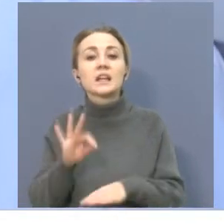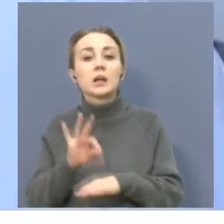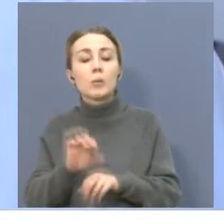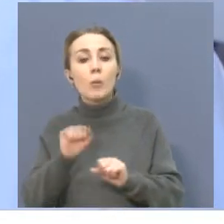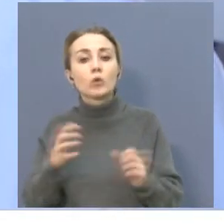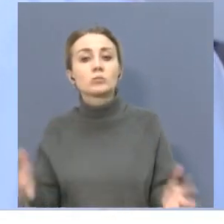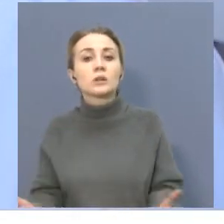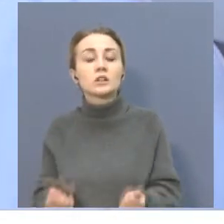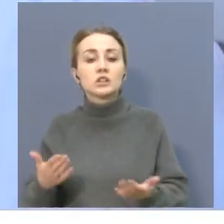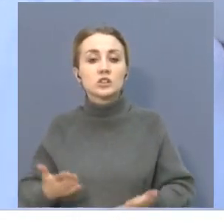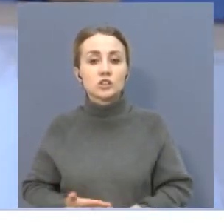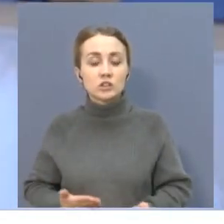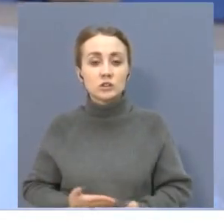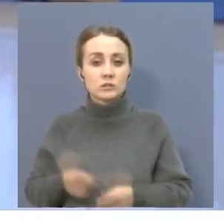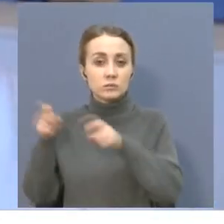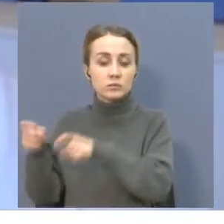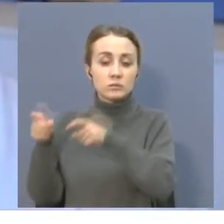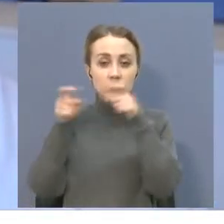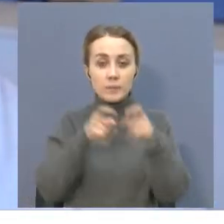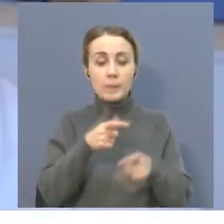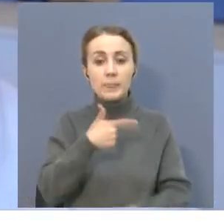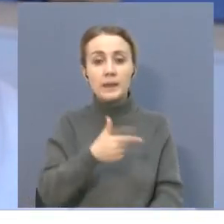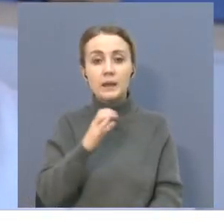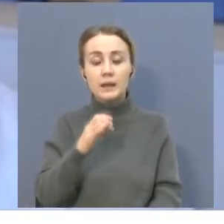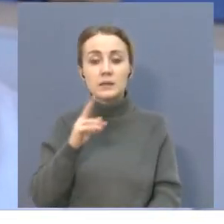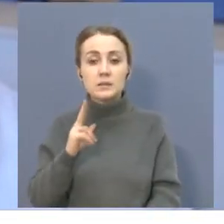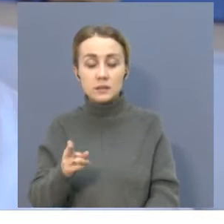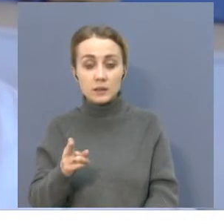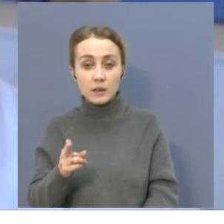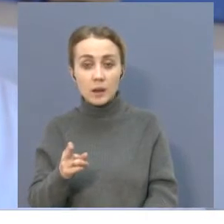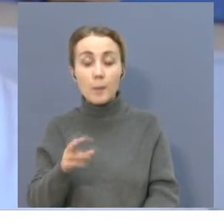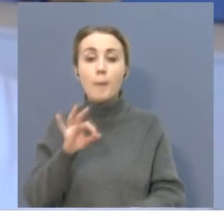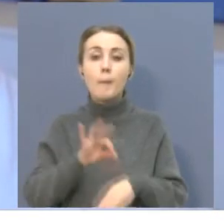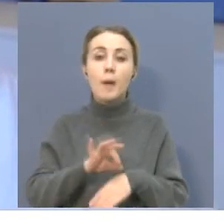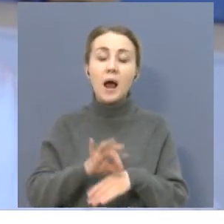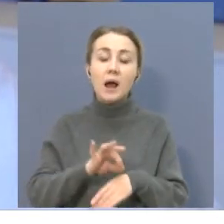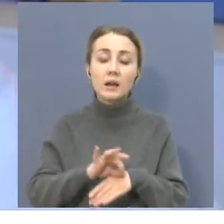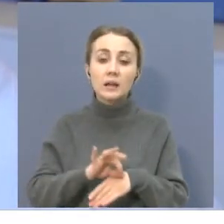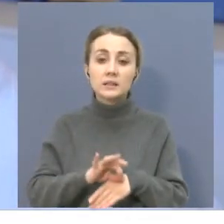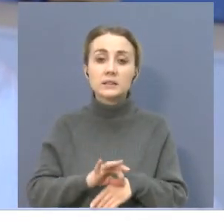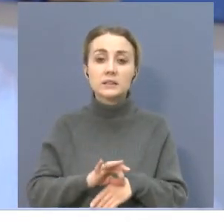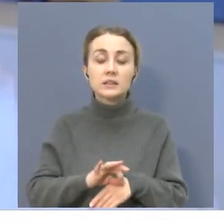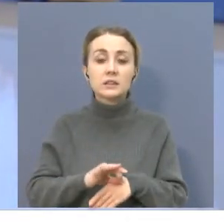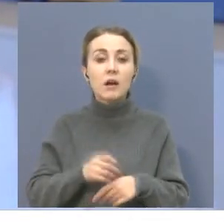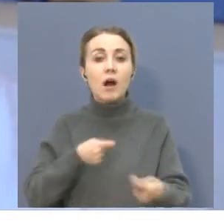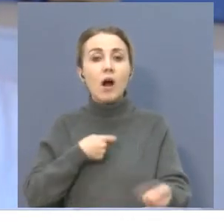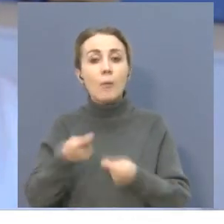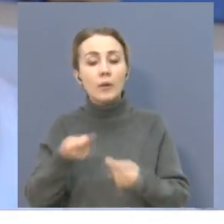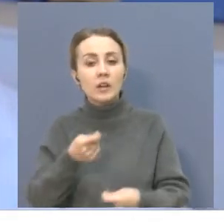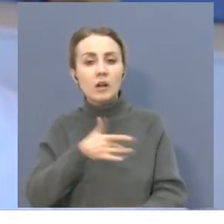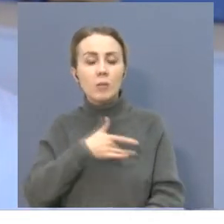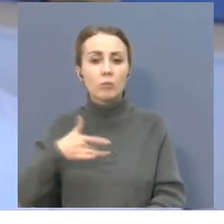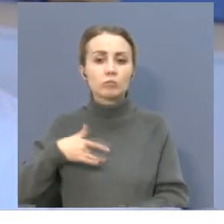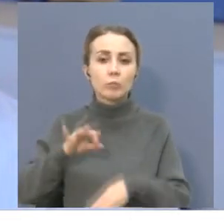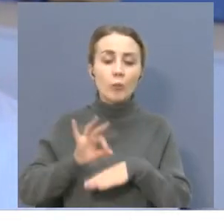құтқаралады. Бұл лейкемия немесе қан қатерлі ісігі деп аталады. Дәрі-дәрмектермен қалпына келтіруге немесе ұзақ мерзімдік ем